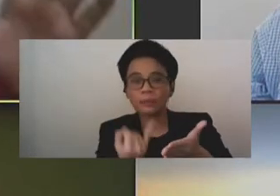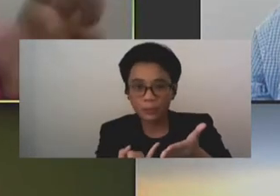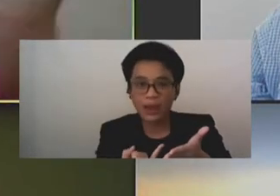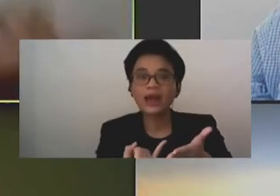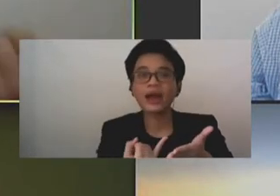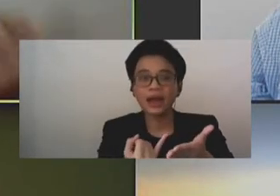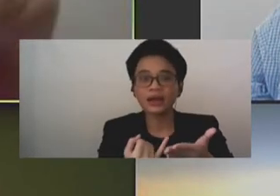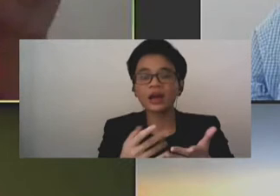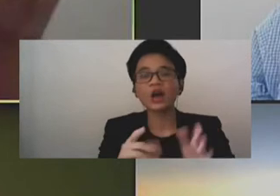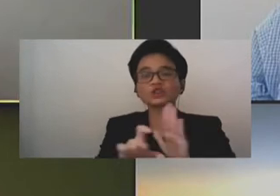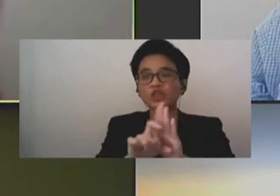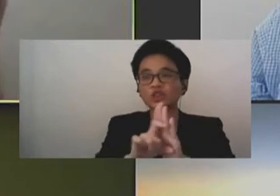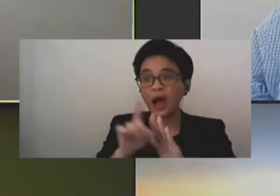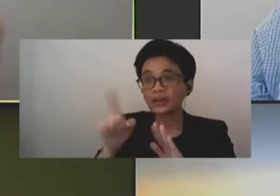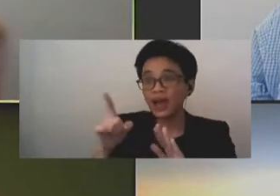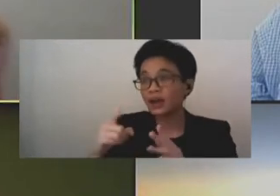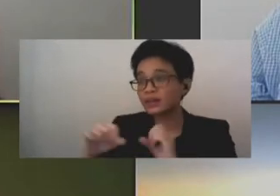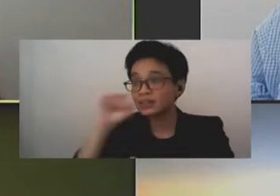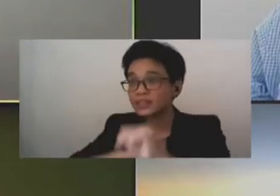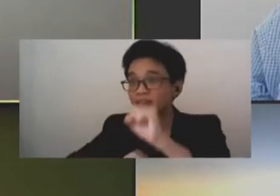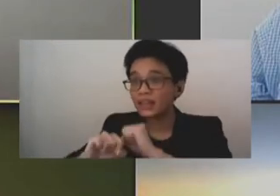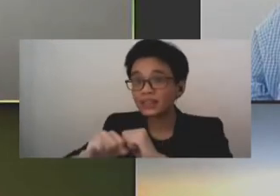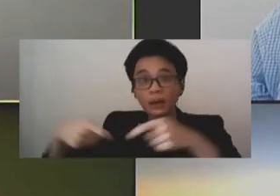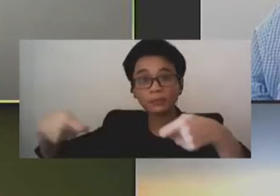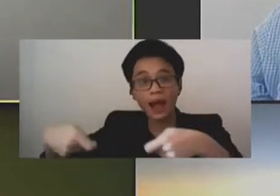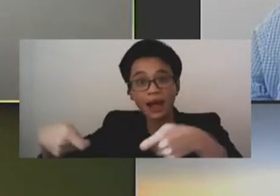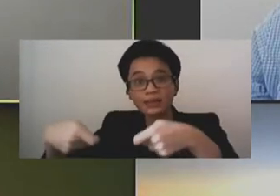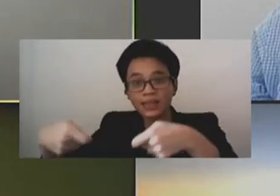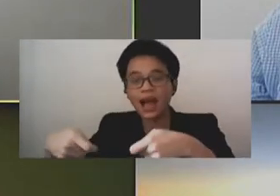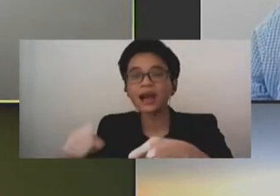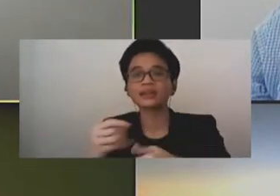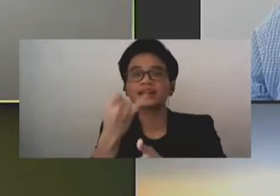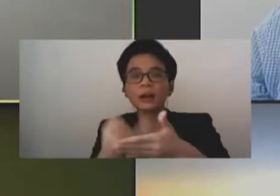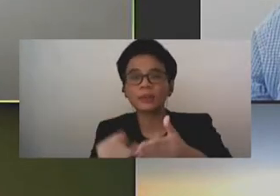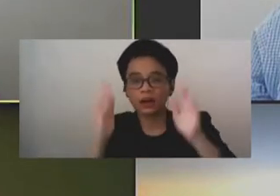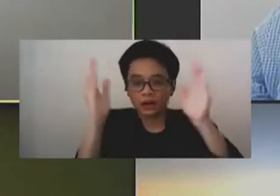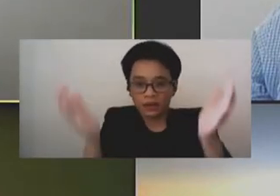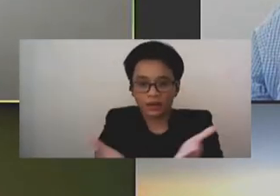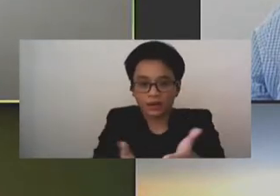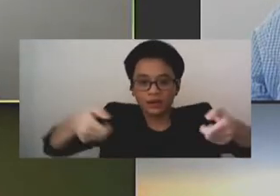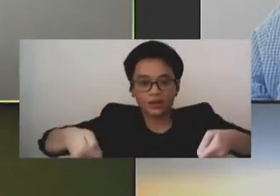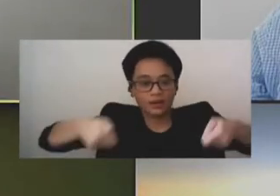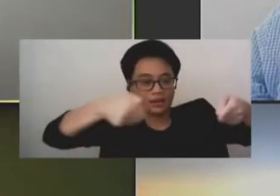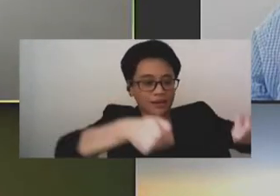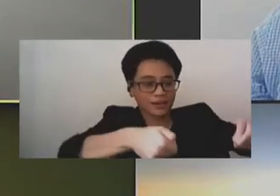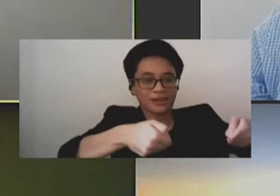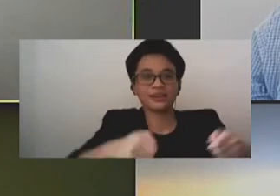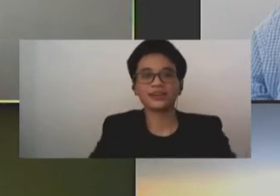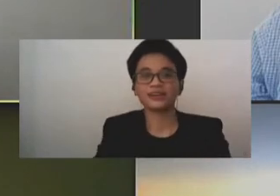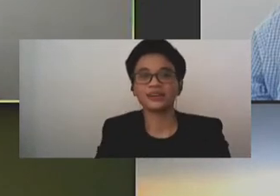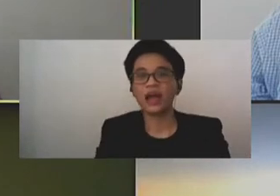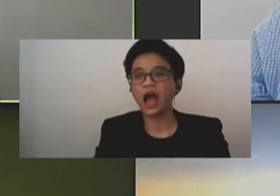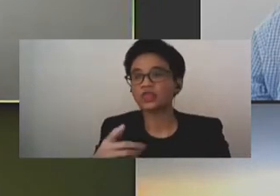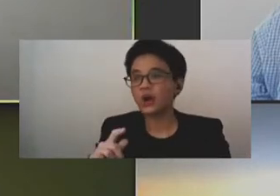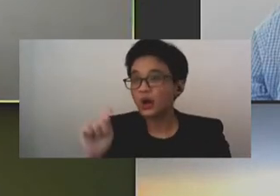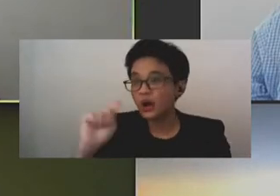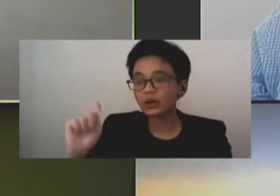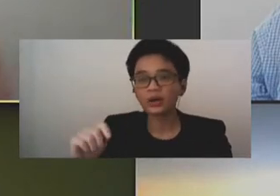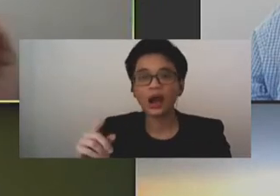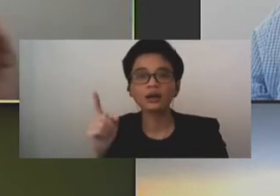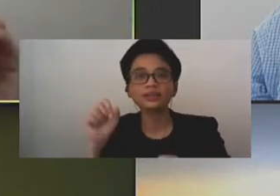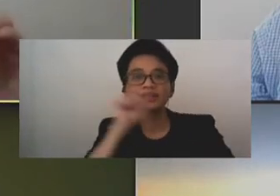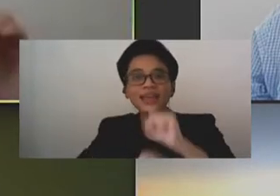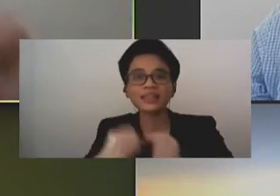ada ekskul memasak itu saya gambarkan panci. Terus ada menggambar itu saya gambarkan ini apa pensil, buku gambar kayak